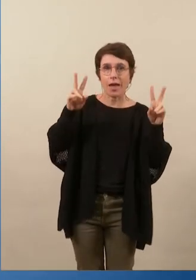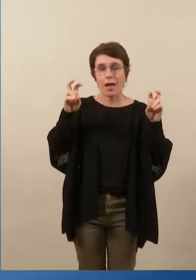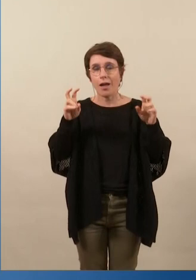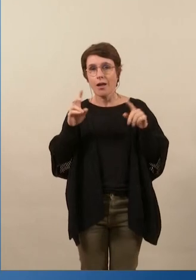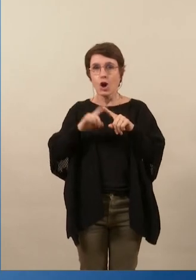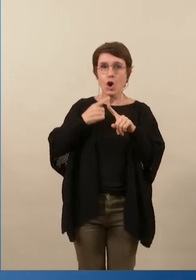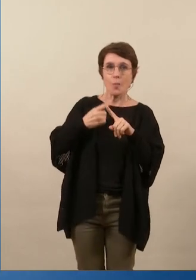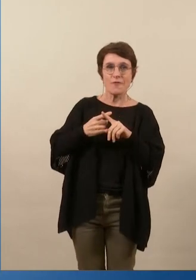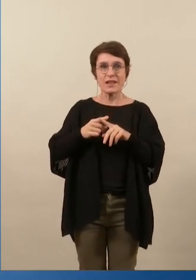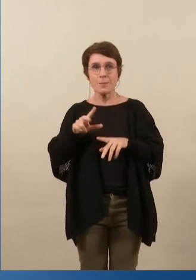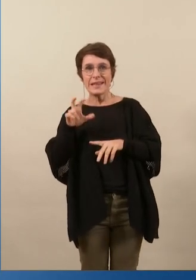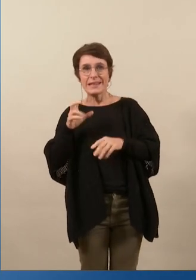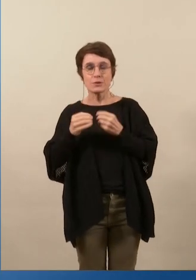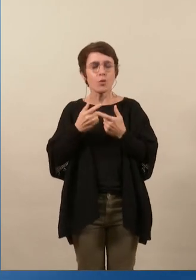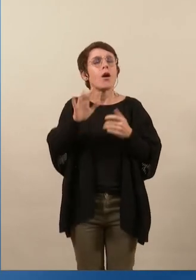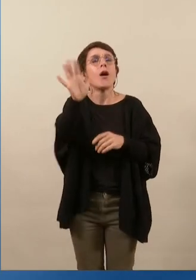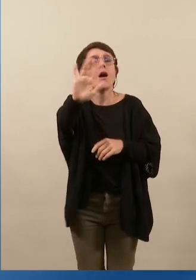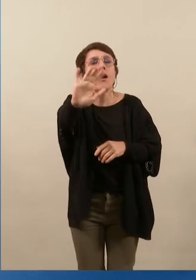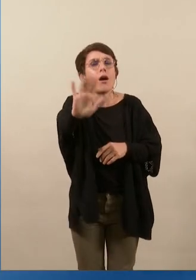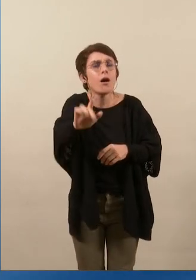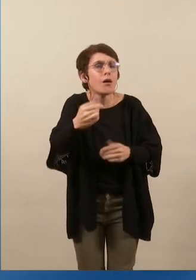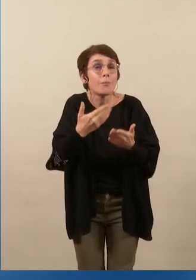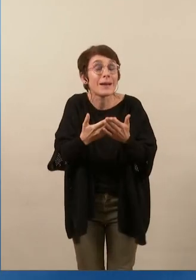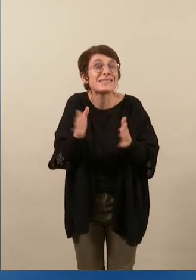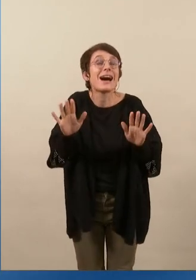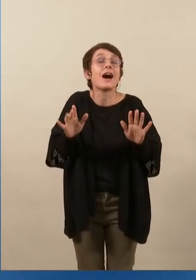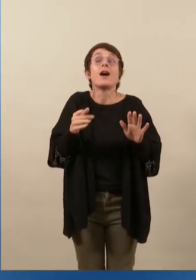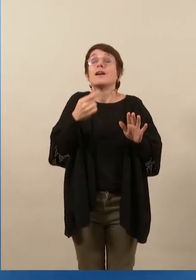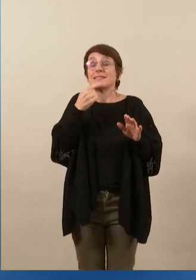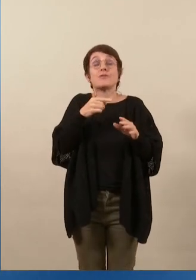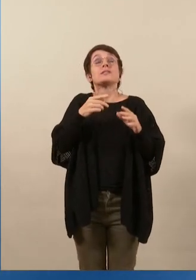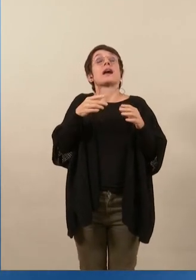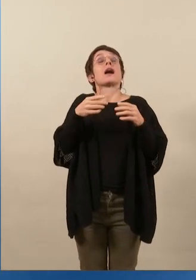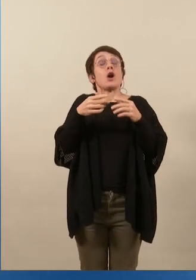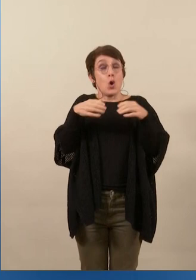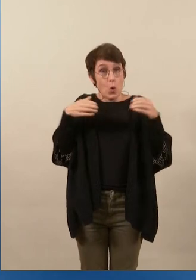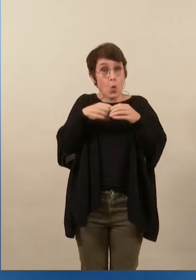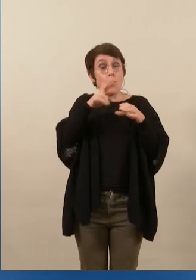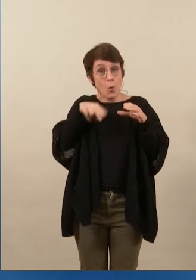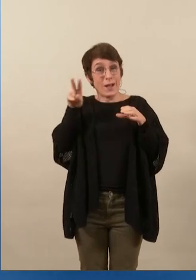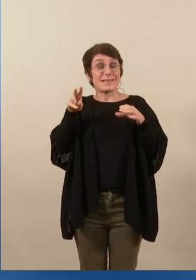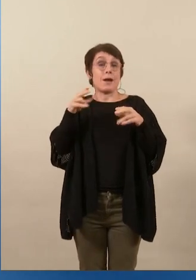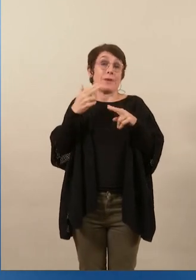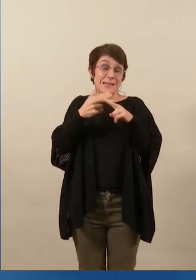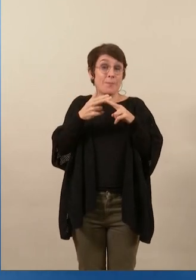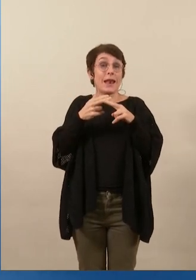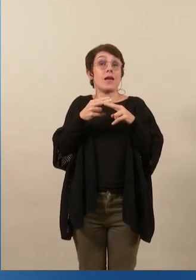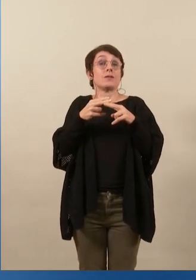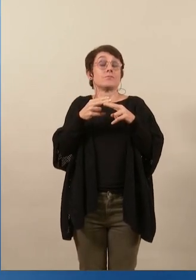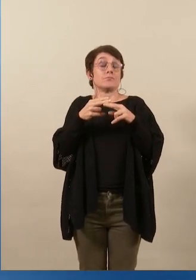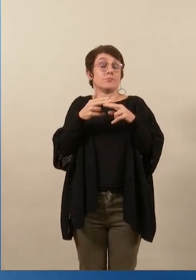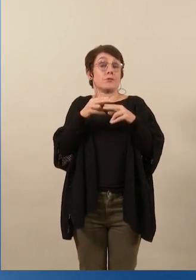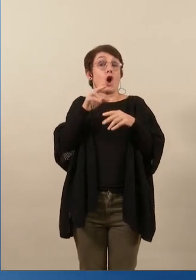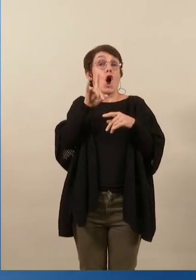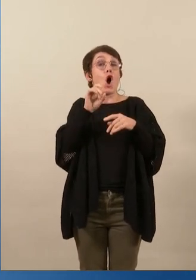chose de pas normal et donc j'ai précisé que la boucle veriotte et h étaiit pour les informations urgentes et importantes et n'avait pas de